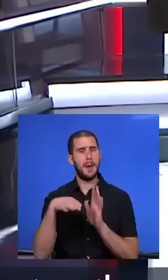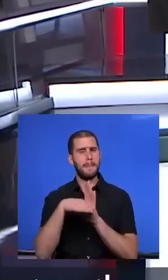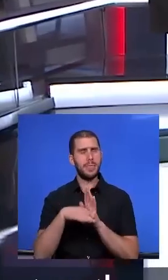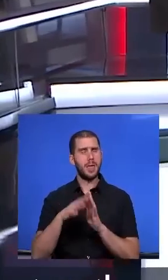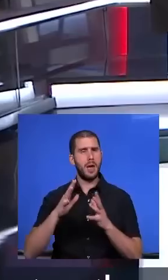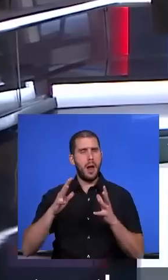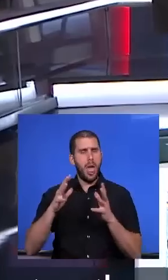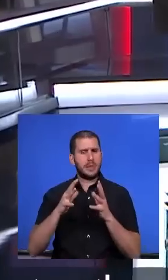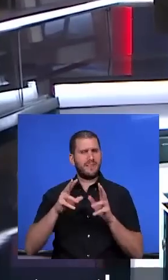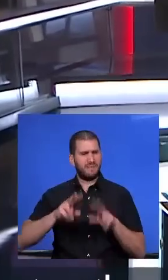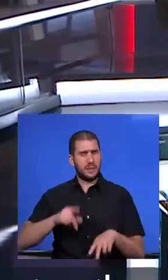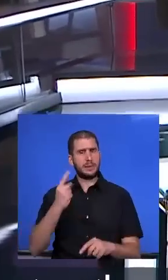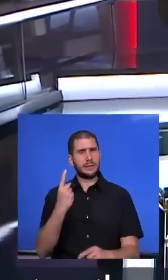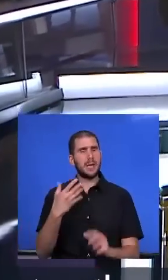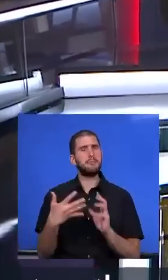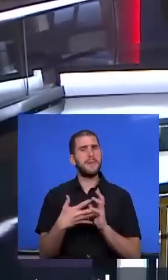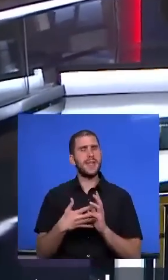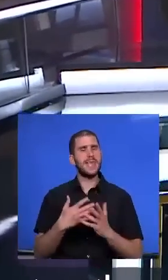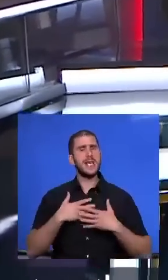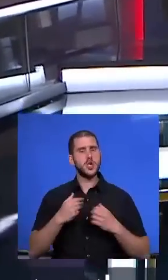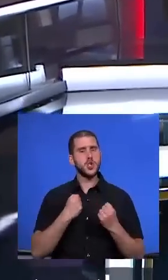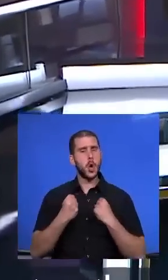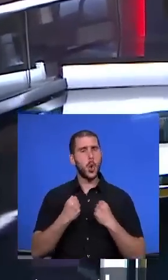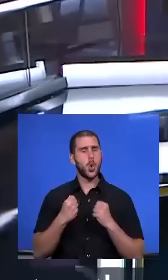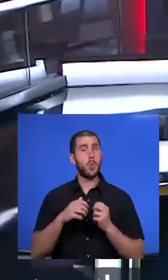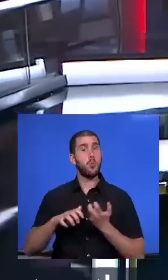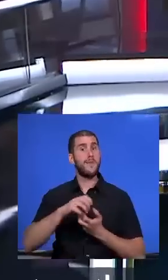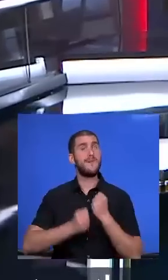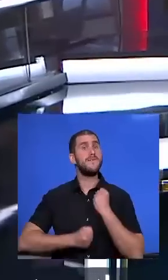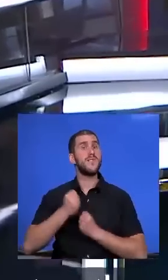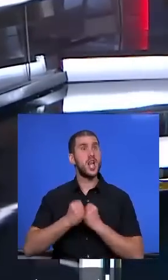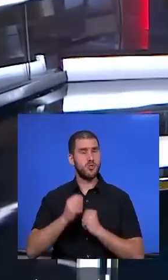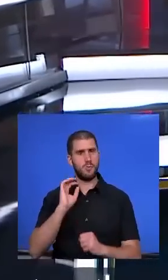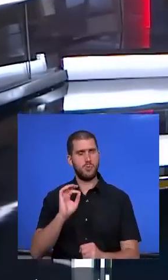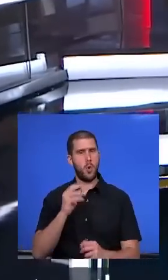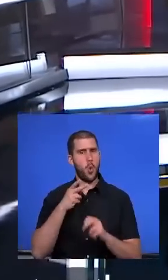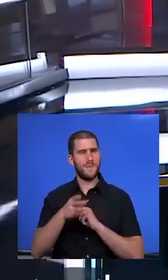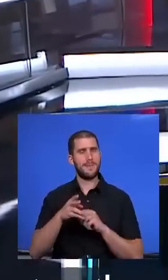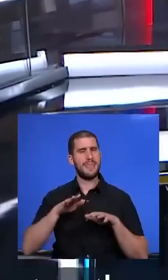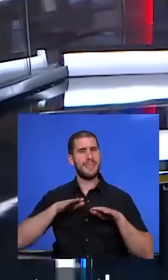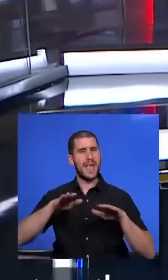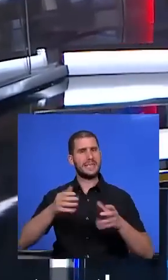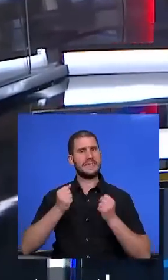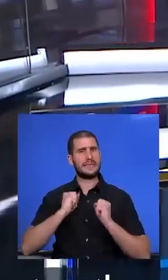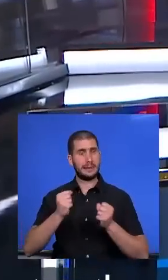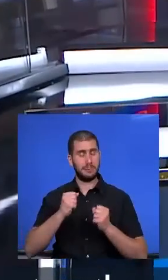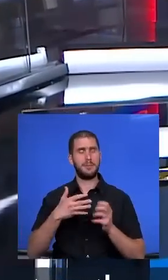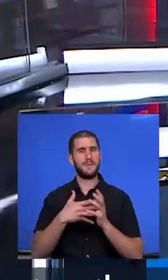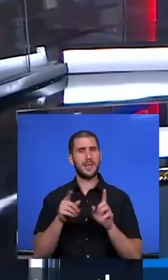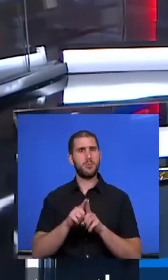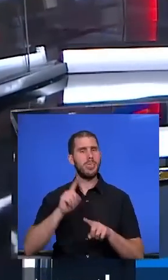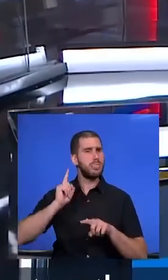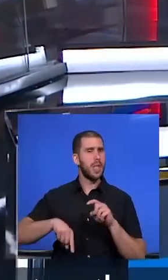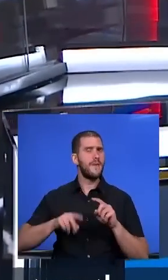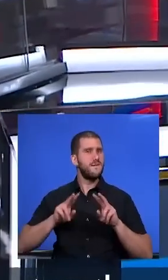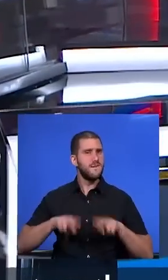לחץ אדיר, זה אחד ממבחני הכשירות המורכבים והקשים ביותר שעוברים טייסי קרב, מבחן שמדמה תקלה דרמטית